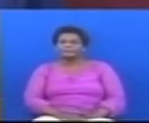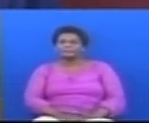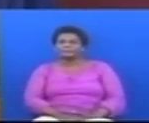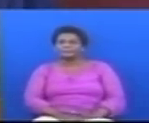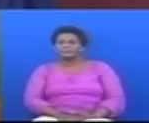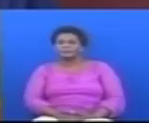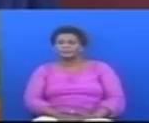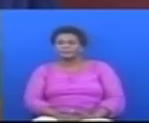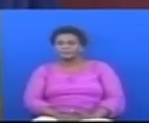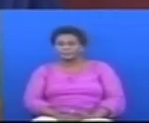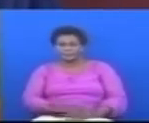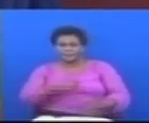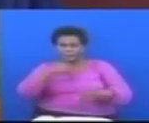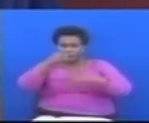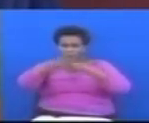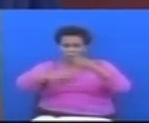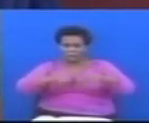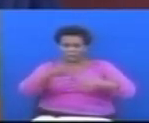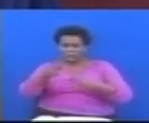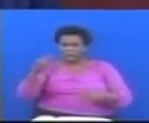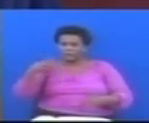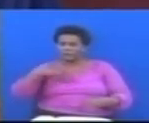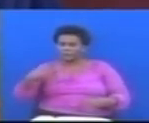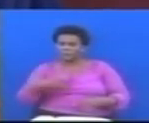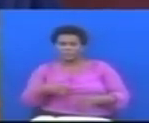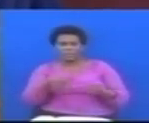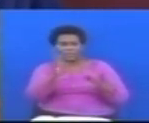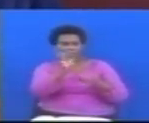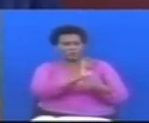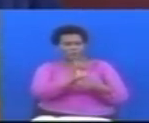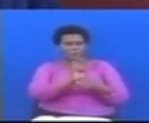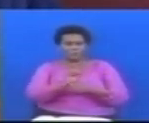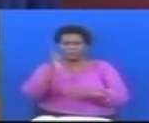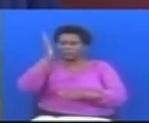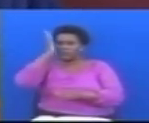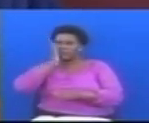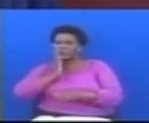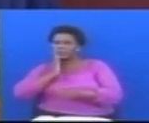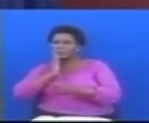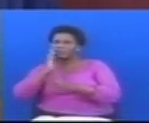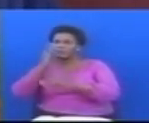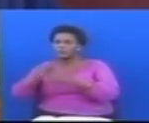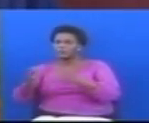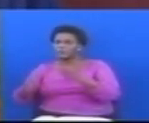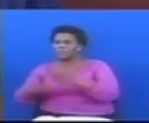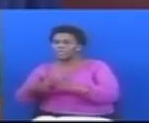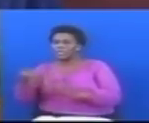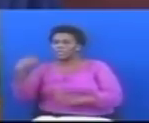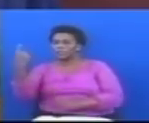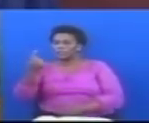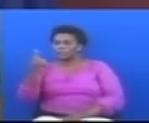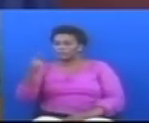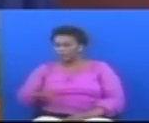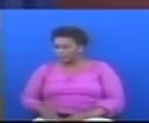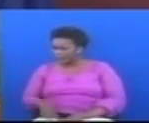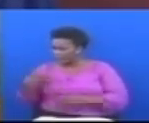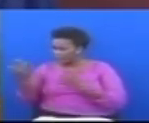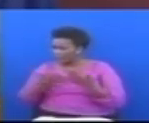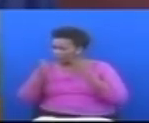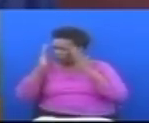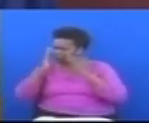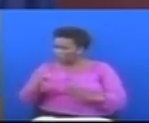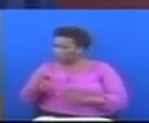Waheshimiwa wabunge, tunaendelea na Wizara ya Ulinzi na Jeshi la Kujenga Taifa. Mheshimiwa Masud Abdallah